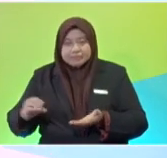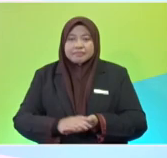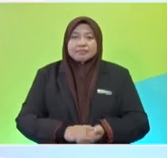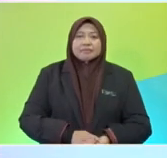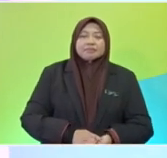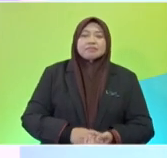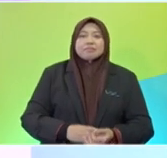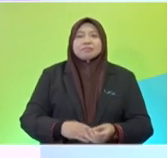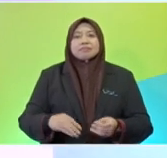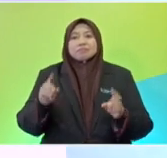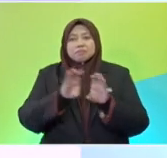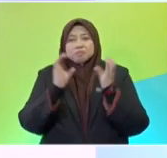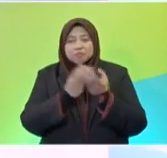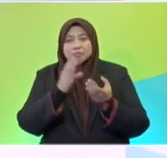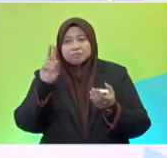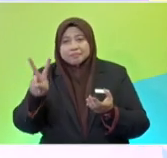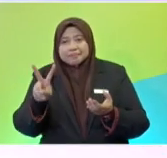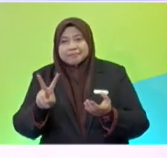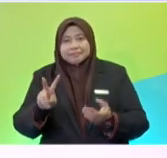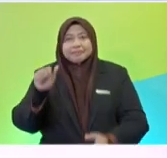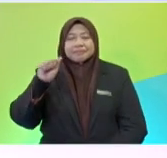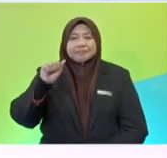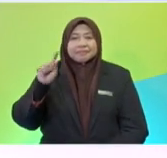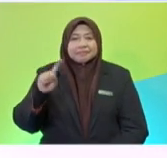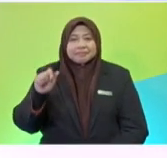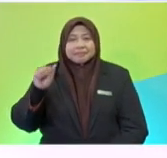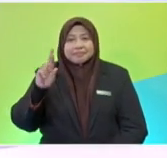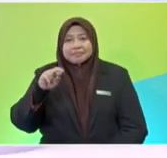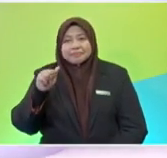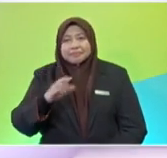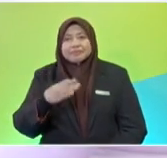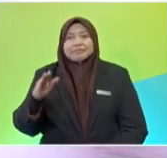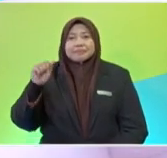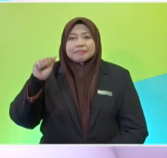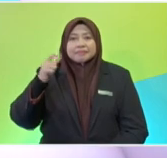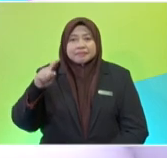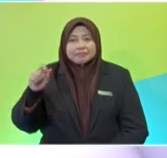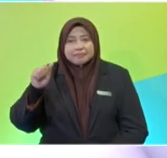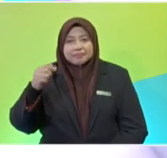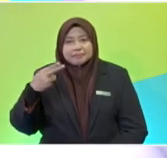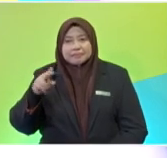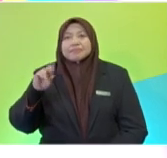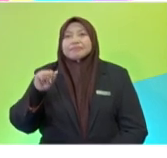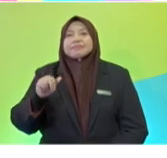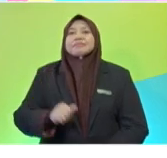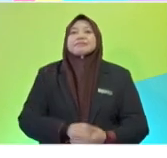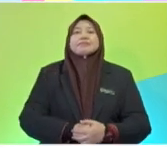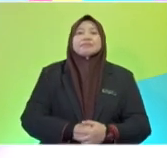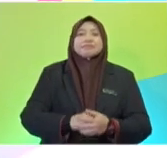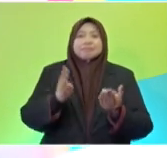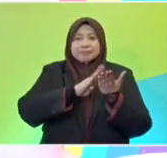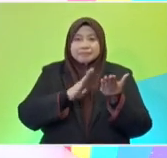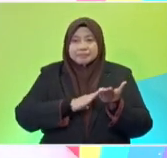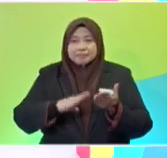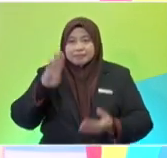untuk kumpulan kedua Azra dan juga Azzahra untuk batik blog Oke kita di dua kumpulan di situ